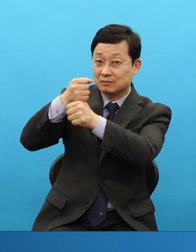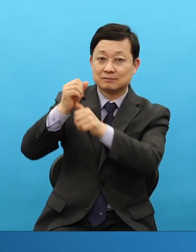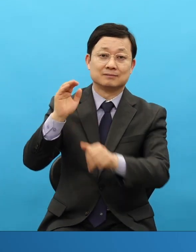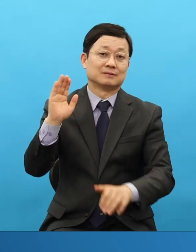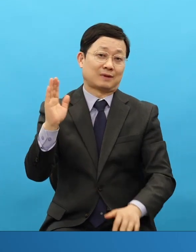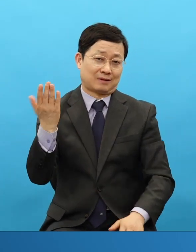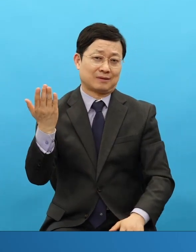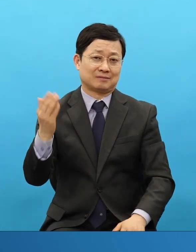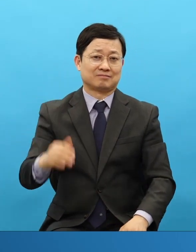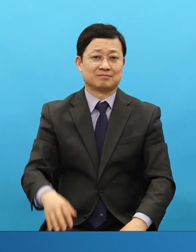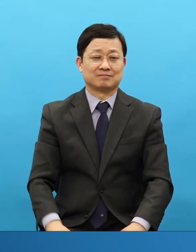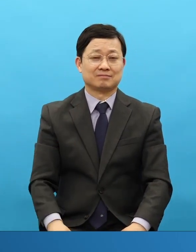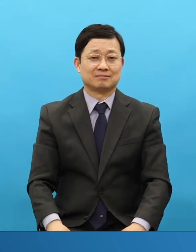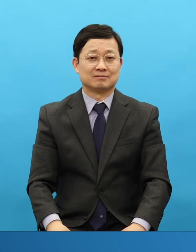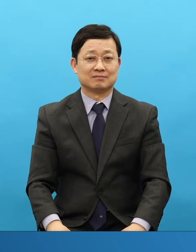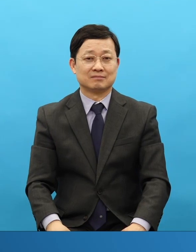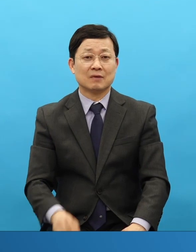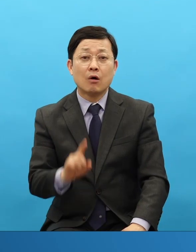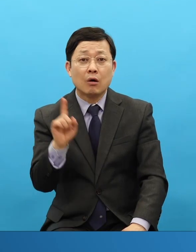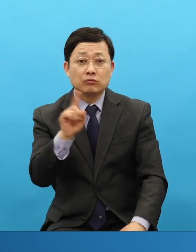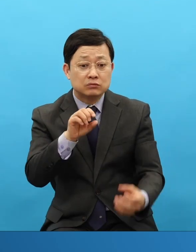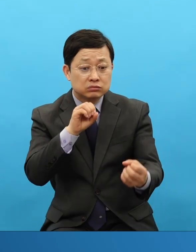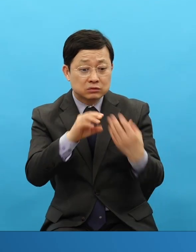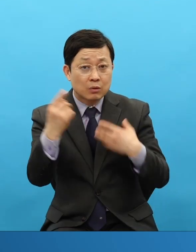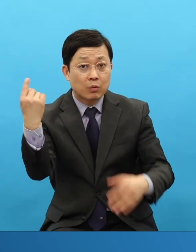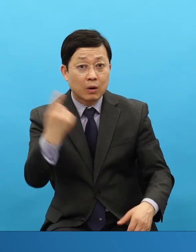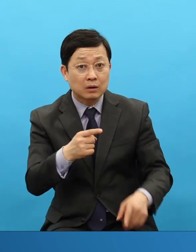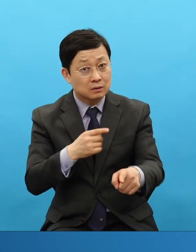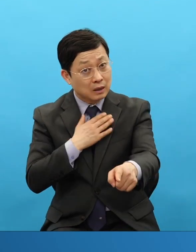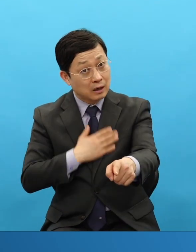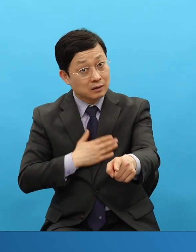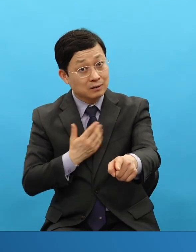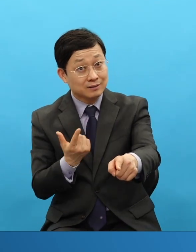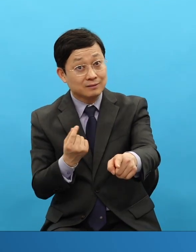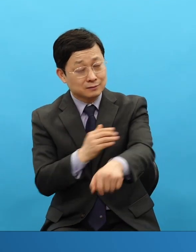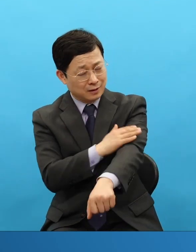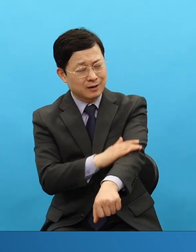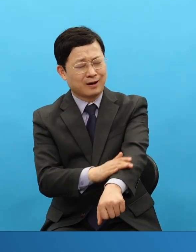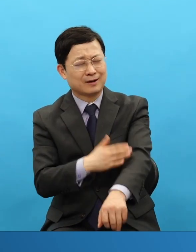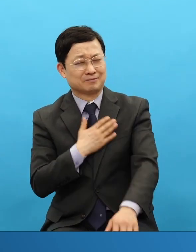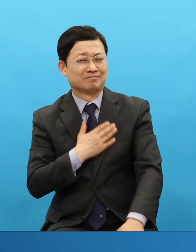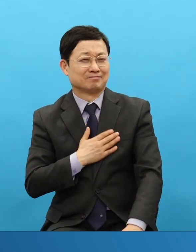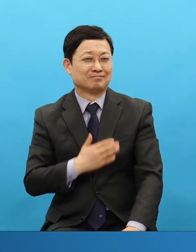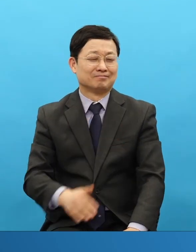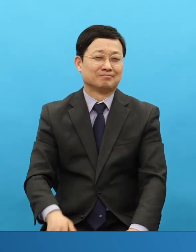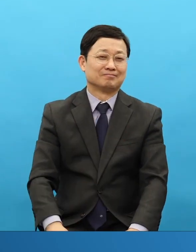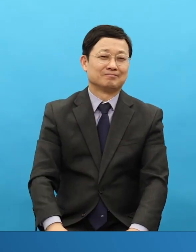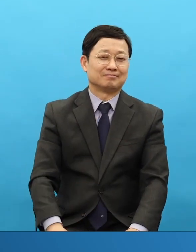covenant, knowing 무슨 응답이 evangelization. 왔나 아실 거 아니에요. You know what answers came. 자,